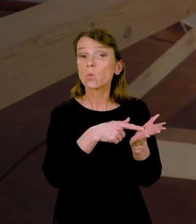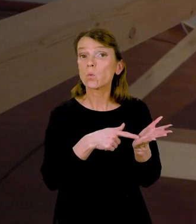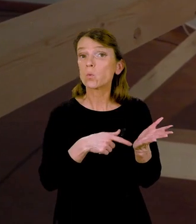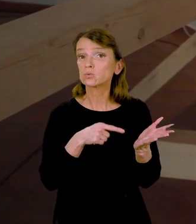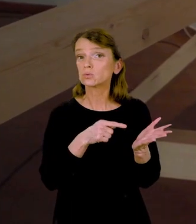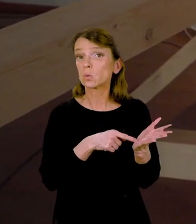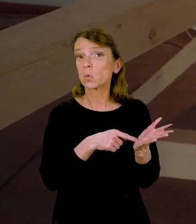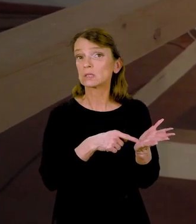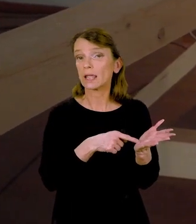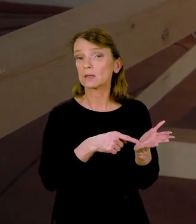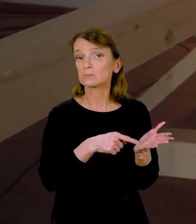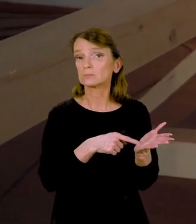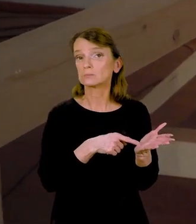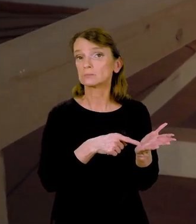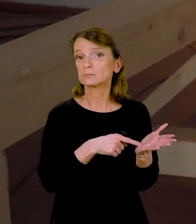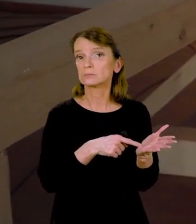usode.